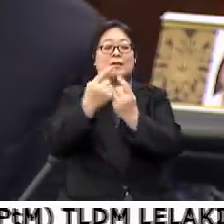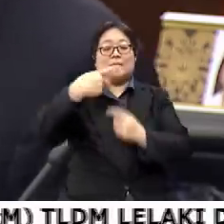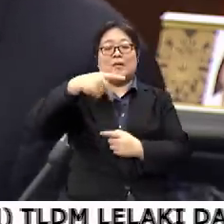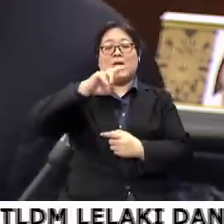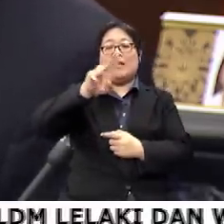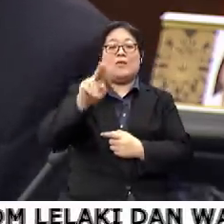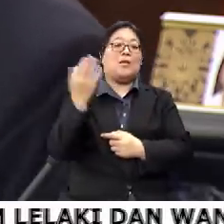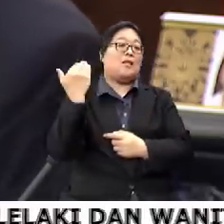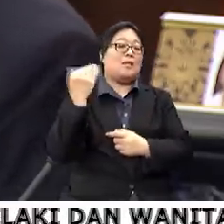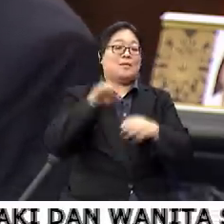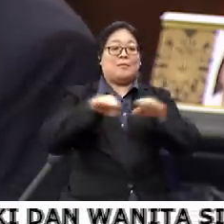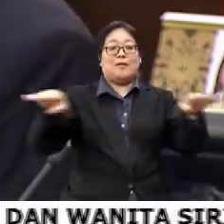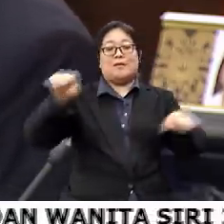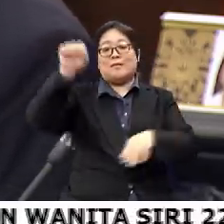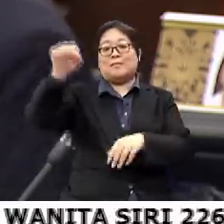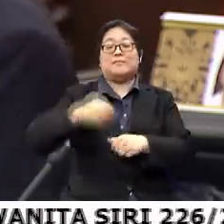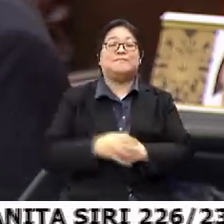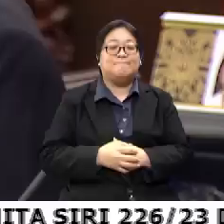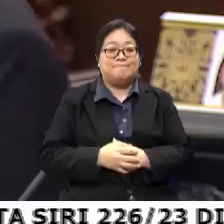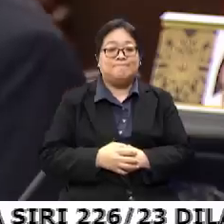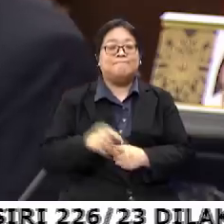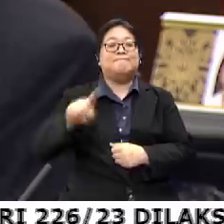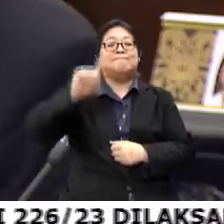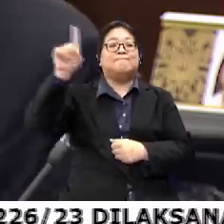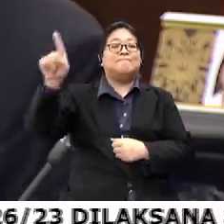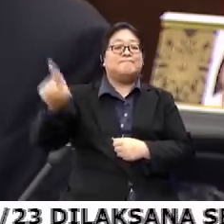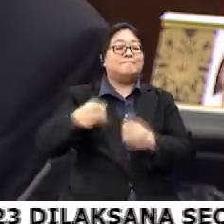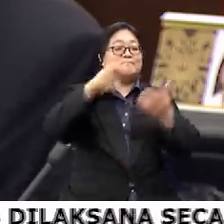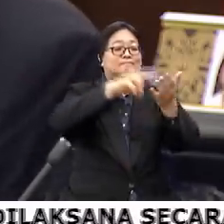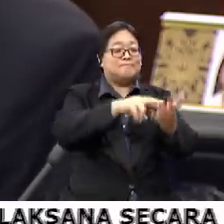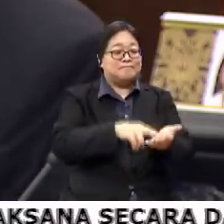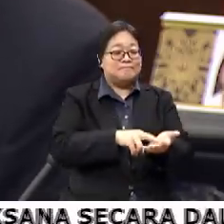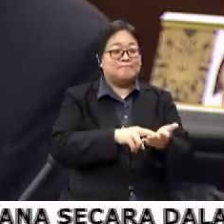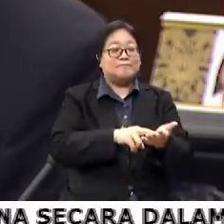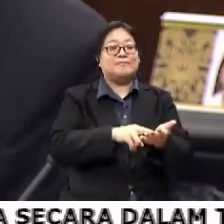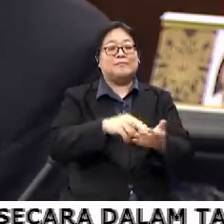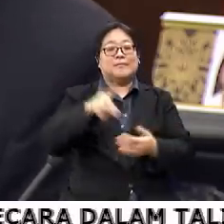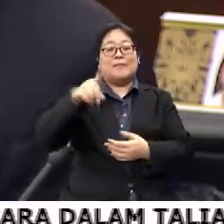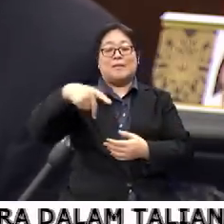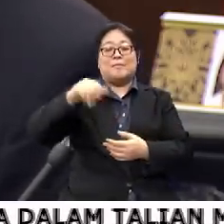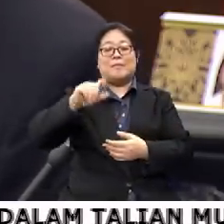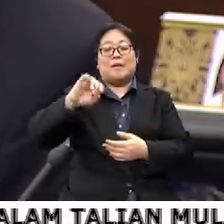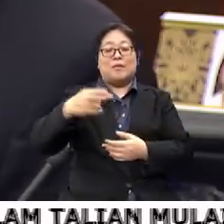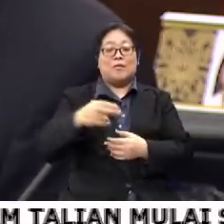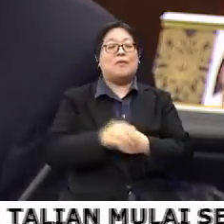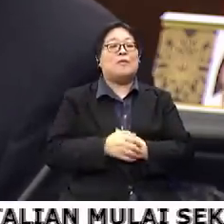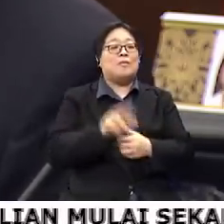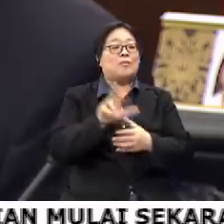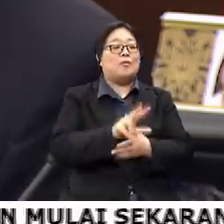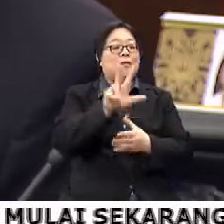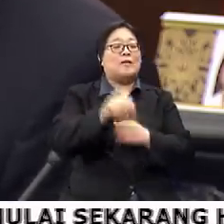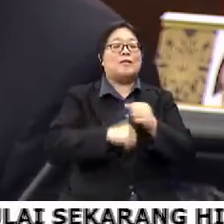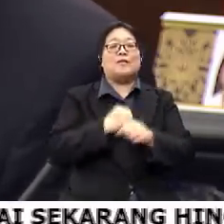lalu di peringkat ini Sabah. Dia hanya dilahirkan, didaftar oleh Yang Berhormat Pago pada Mac